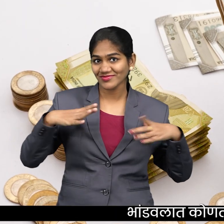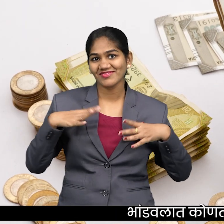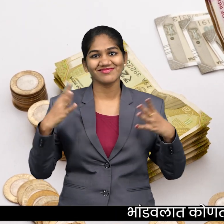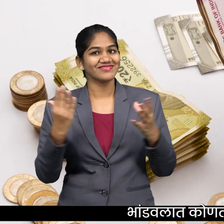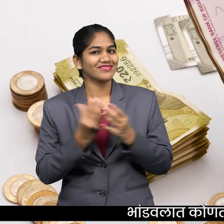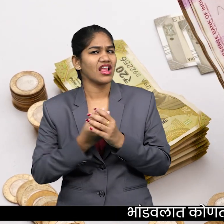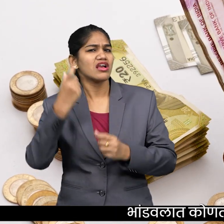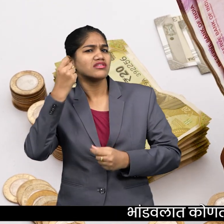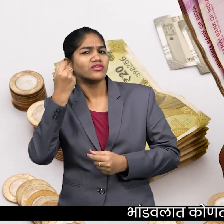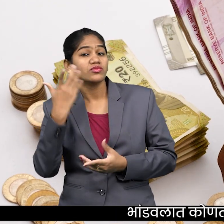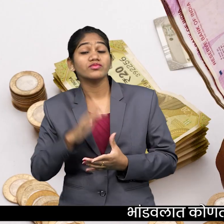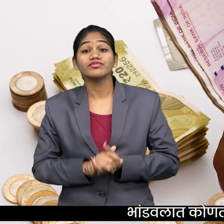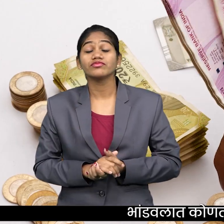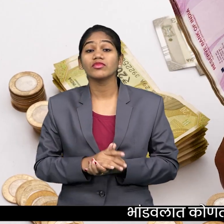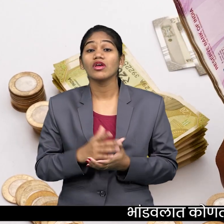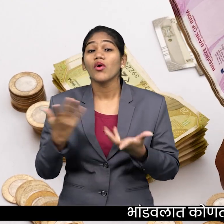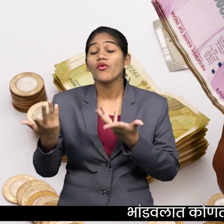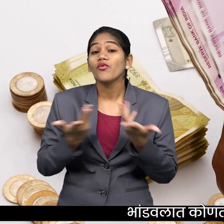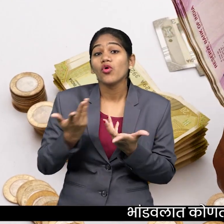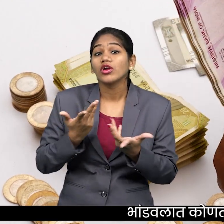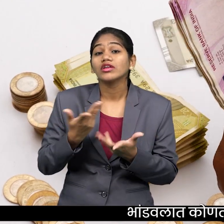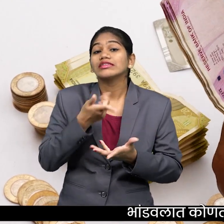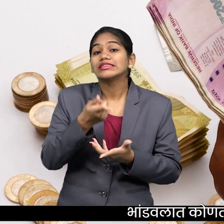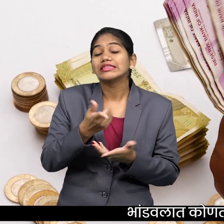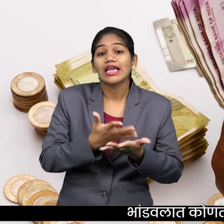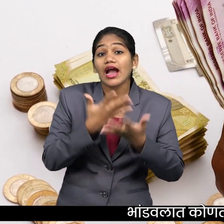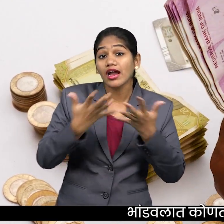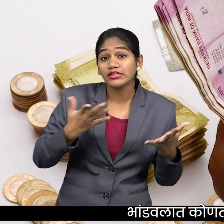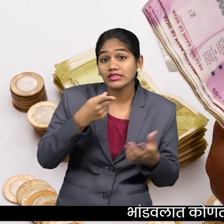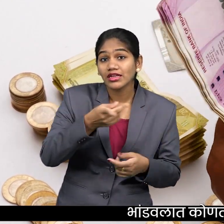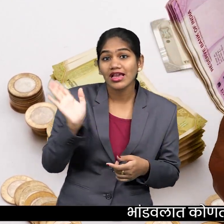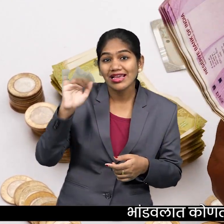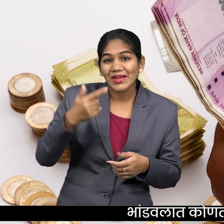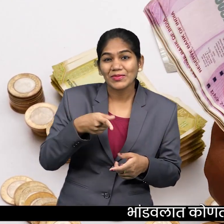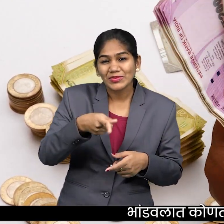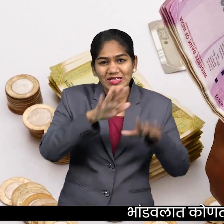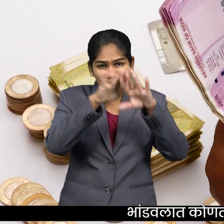भांडवलात कोणत्या वस्तू येतात हे समजून घेऊ.